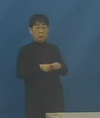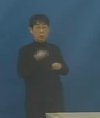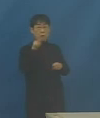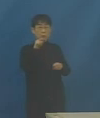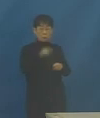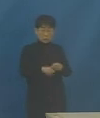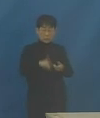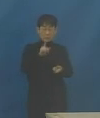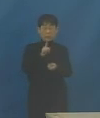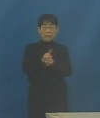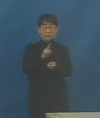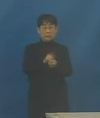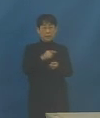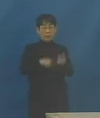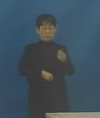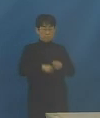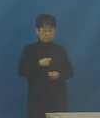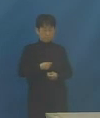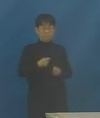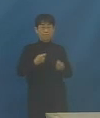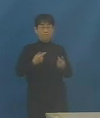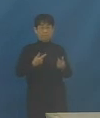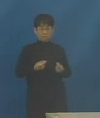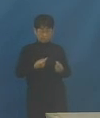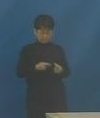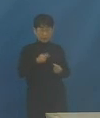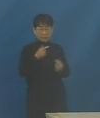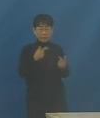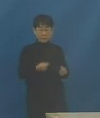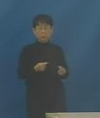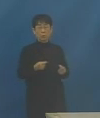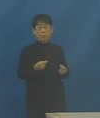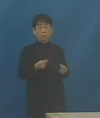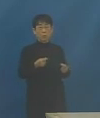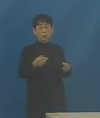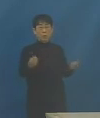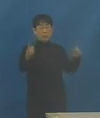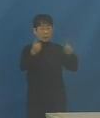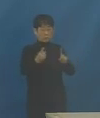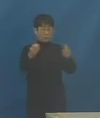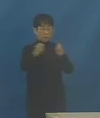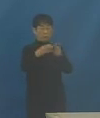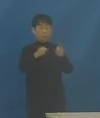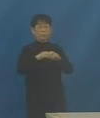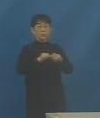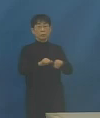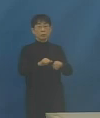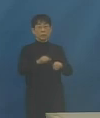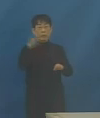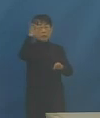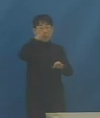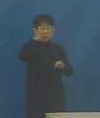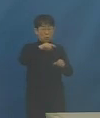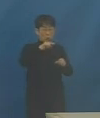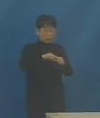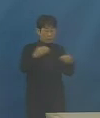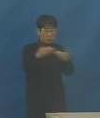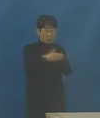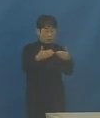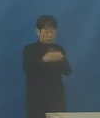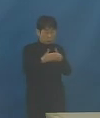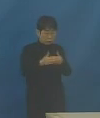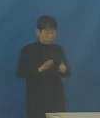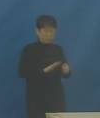真摯に対応に応じて行きたいと思いますし先ほど申しましたようにか参考による交通振興とかですねそれから